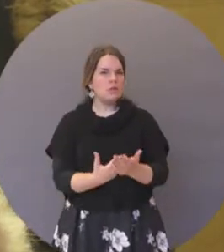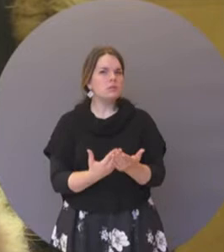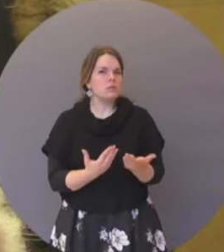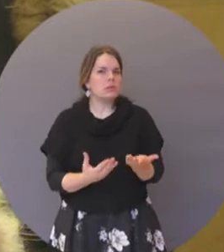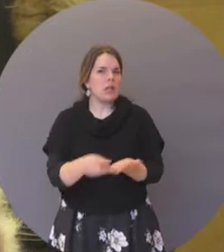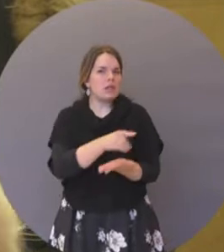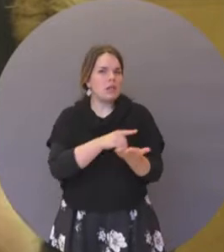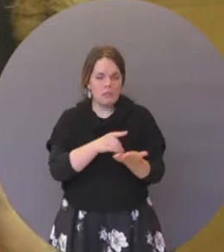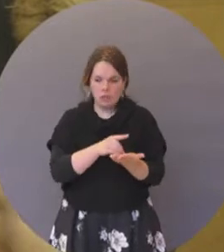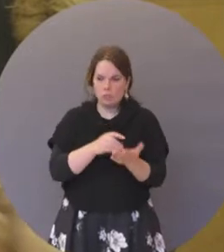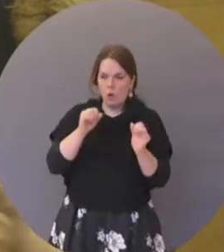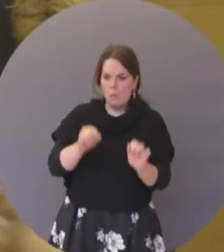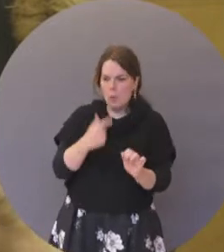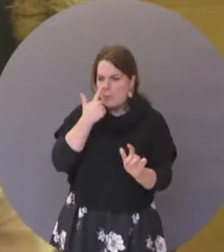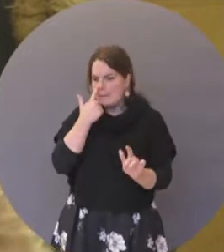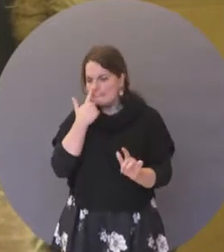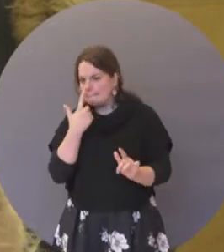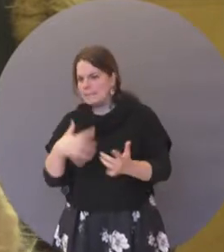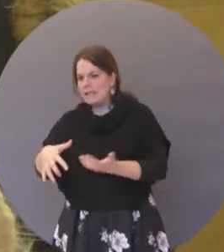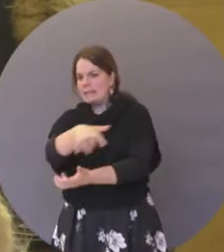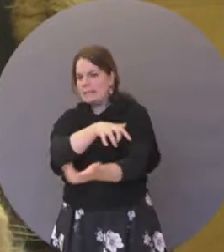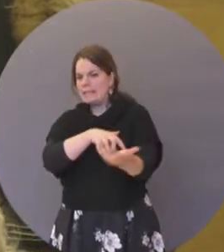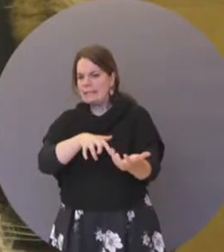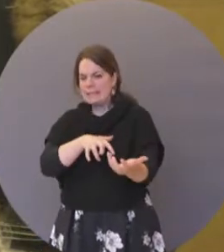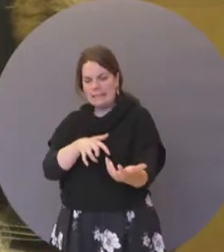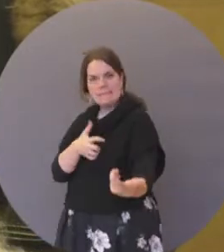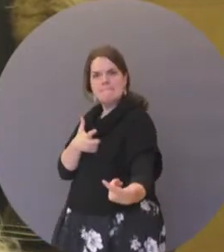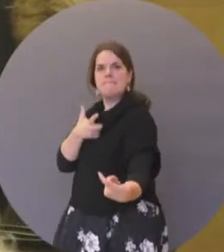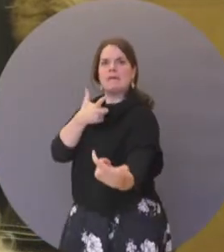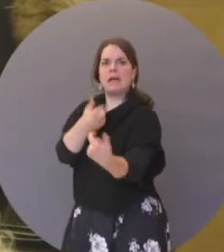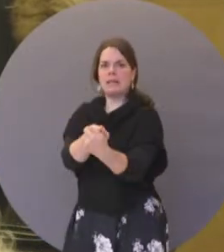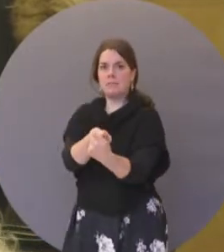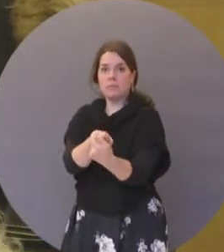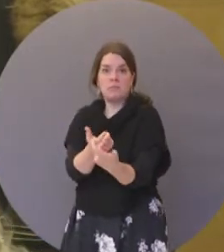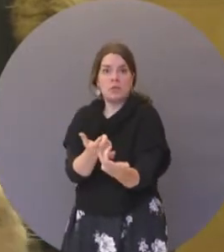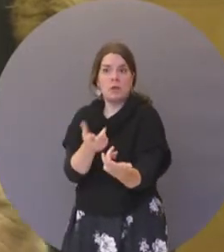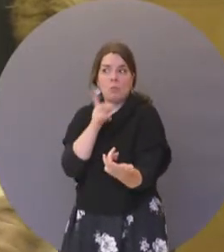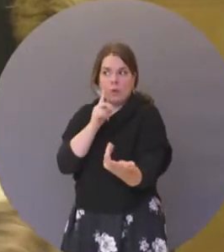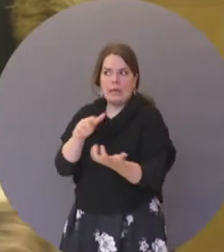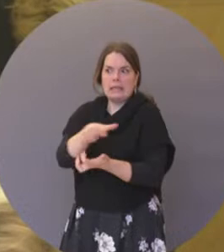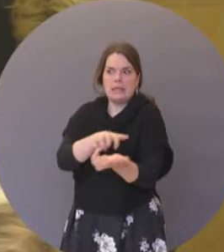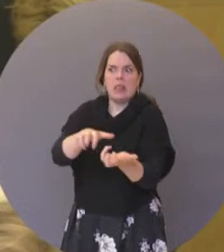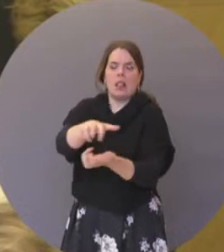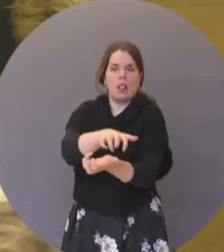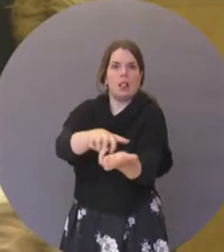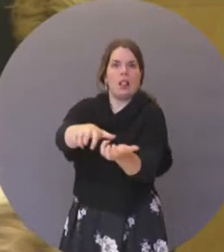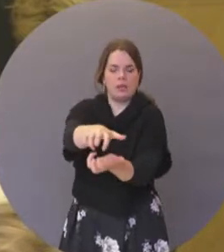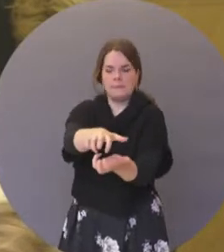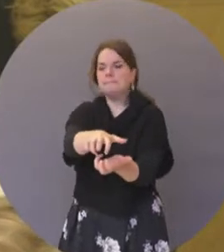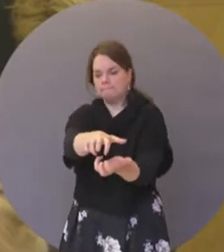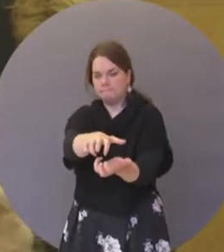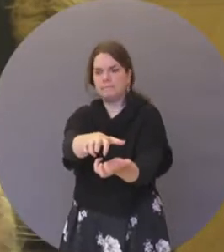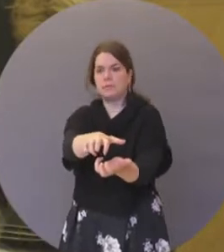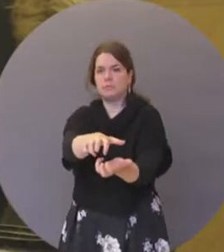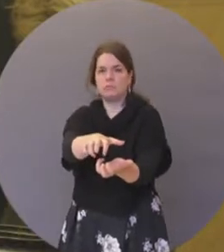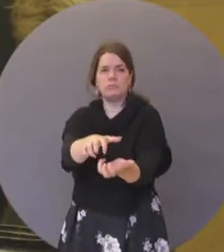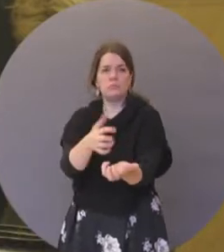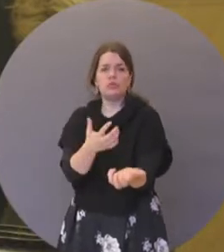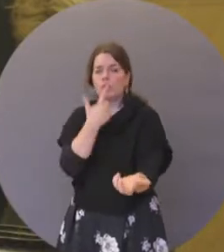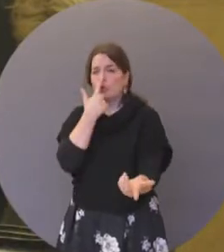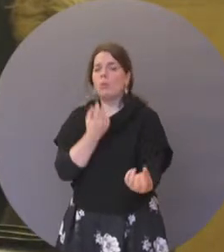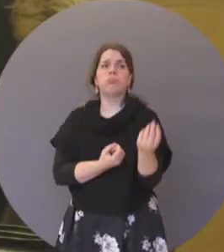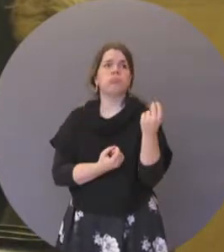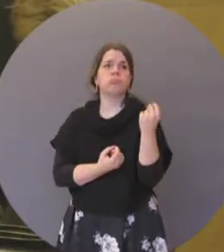pertinemment au défi qui font émerger les crises successives que nous rencontrons on ne peut pas se faire uniquement